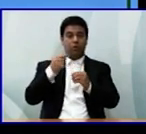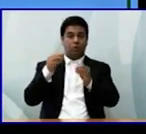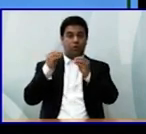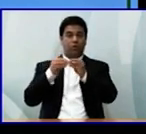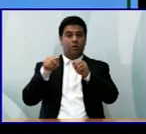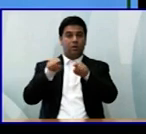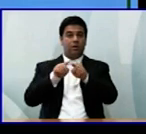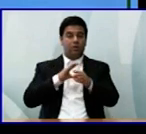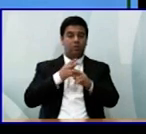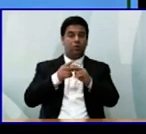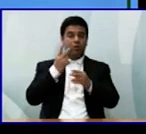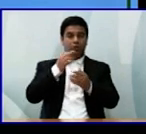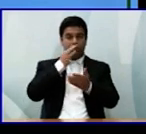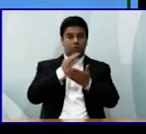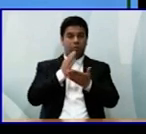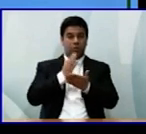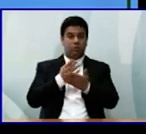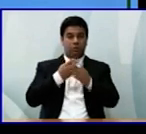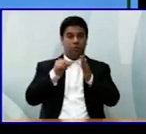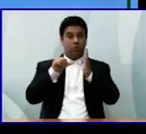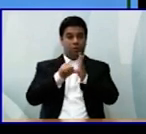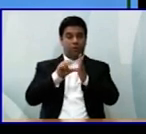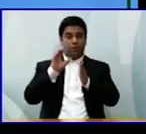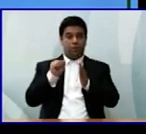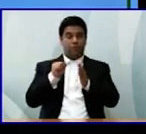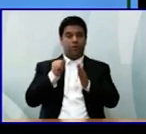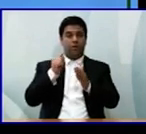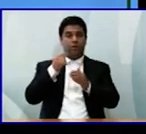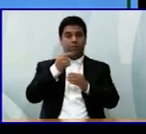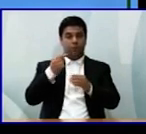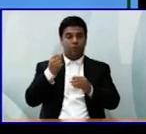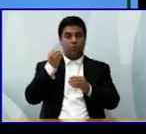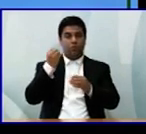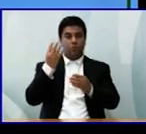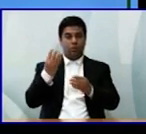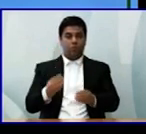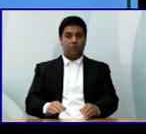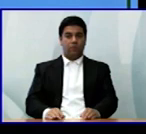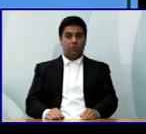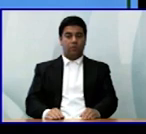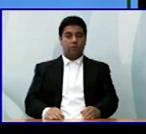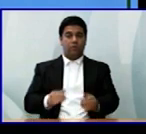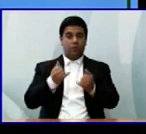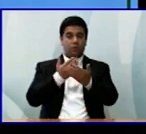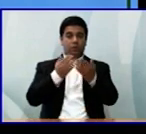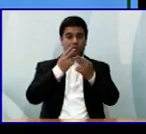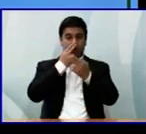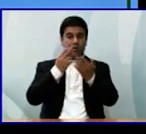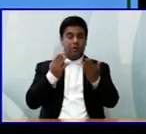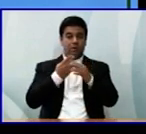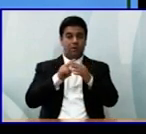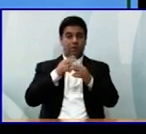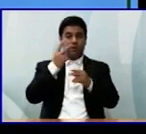tenglashtirdik. Ikkita javobga ega bo'ldik. Bu 6 va minus 14. Endi qarang. İkinci